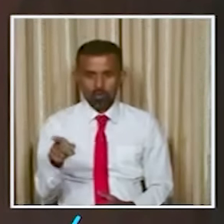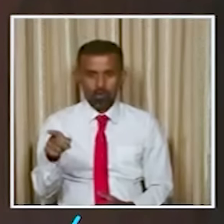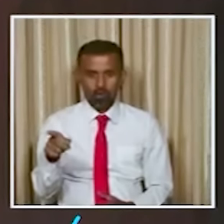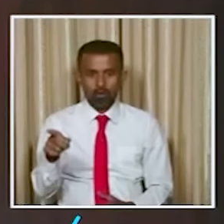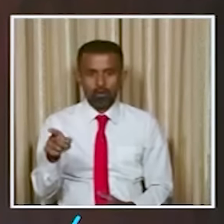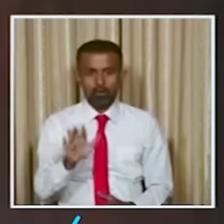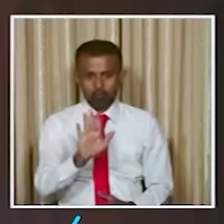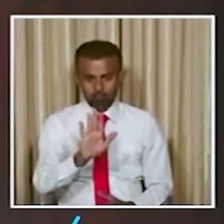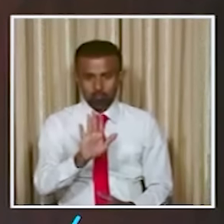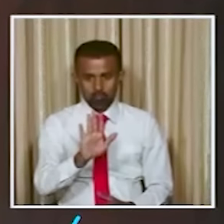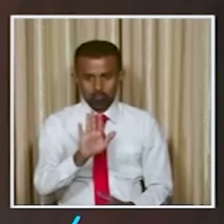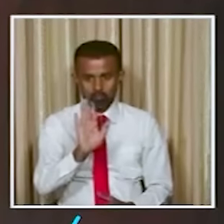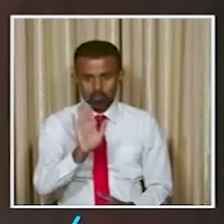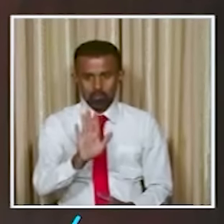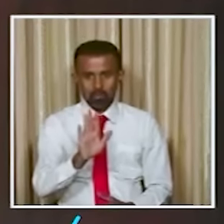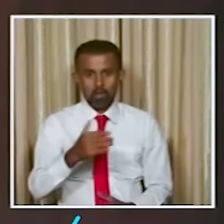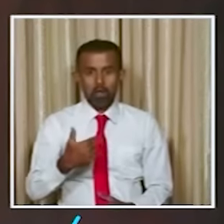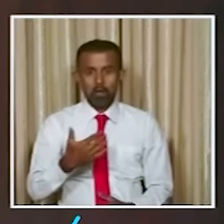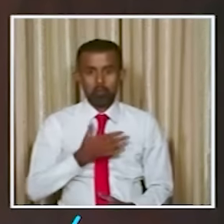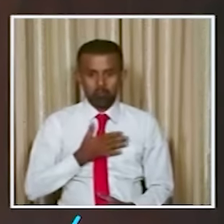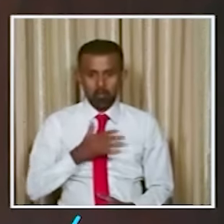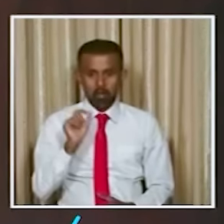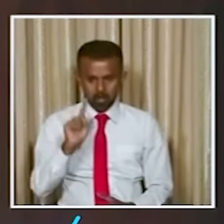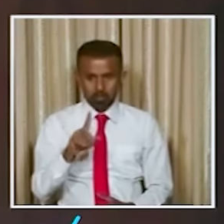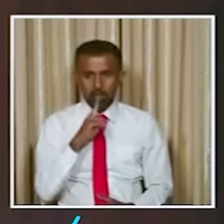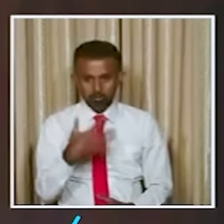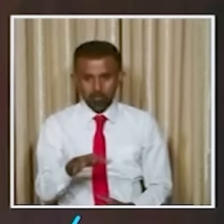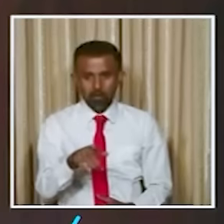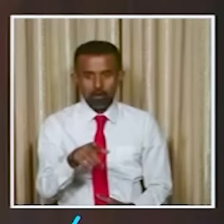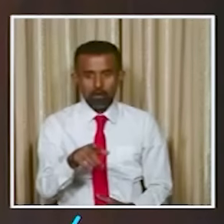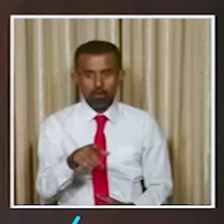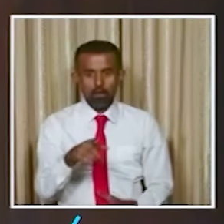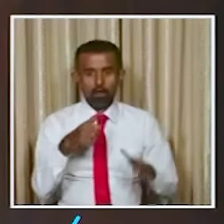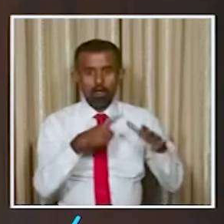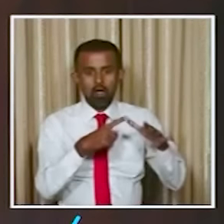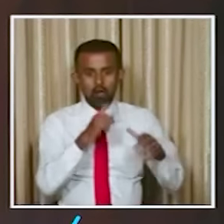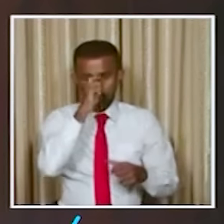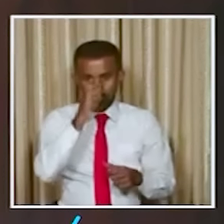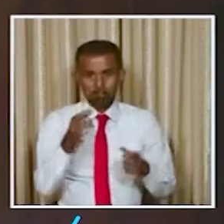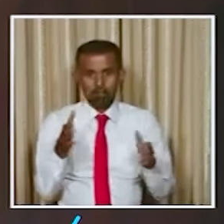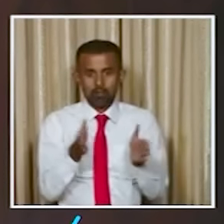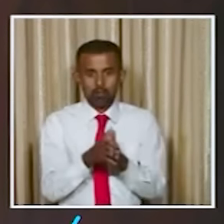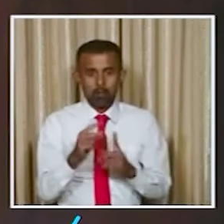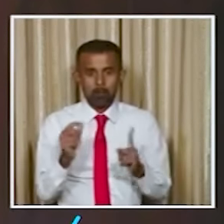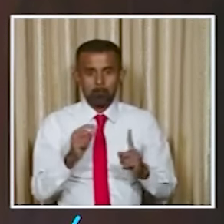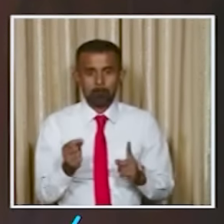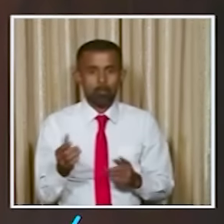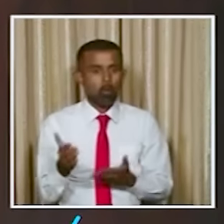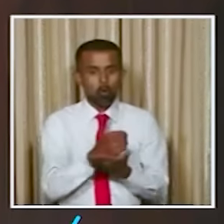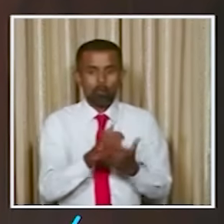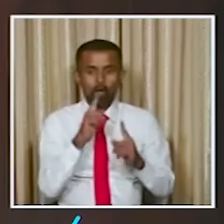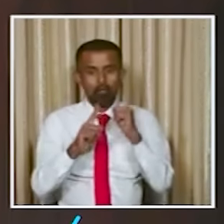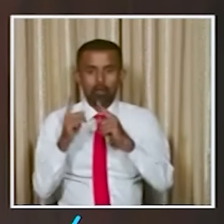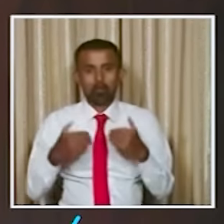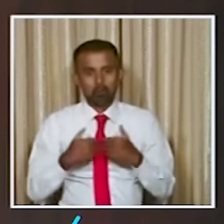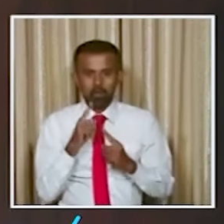බඩක් ඉන්න බඩ ඉන්න මගේ නම සඳහන් කරපු ඉන්න මං කියන්නේ. අනුරාධ ජානාගමැතිතුමත් එක්ක මේ පාර්ලිමේන්තුවේ ඉන්න කවුරු කතා කරනවා? මාත්